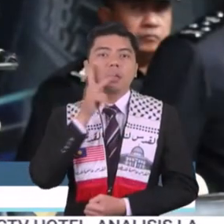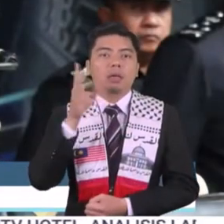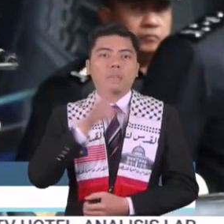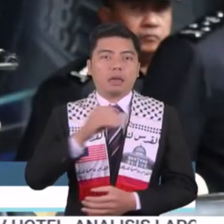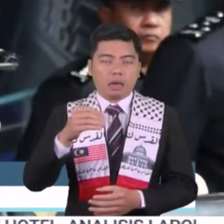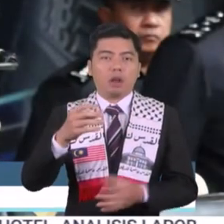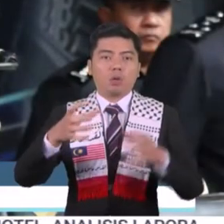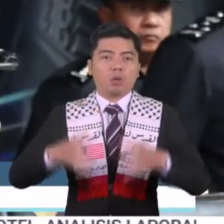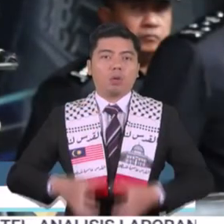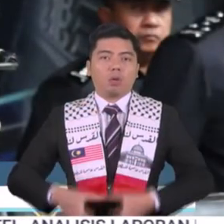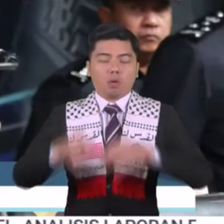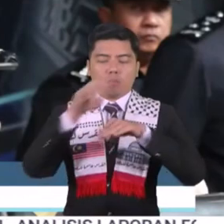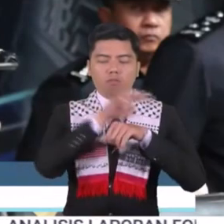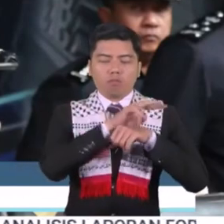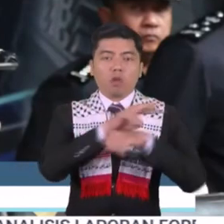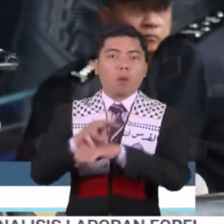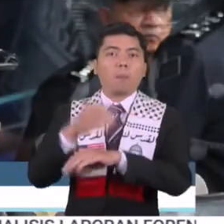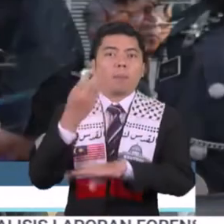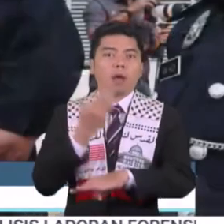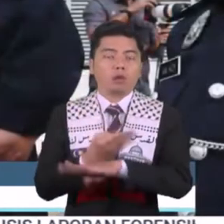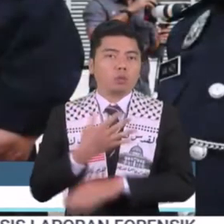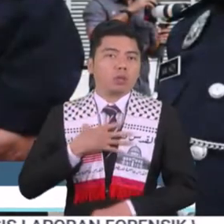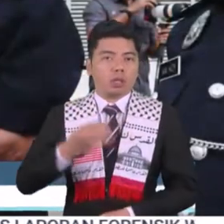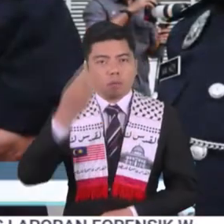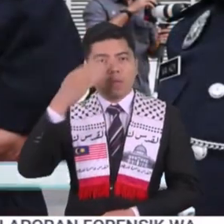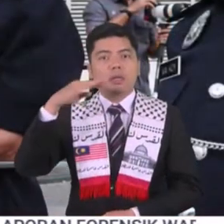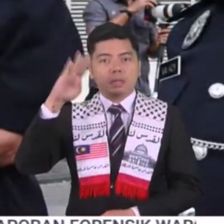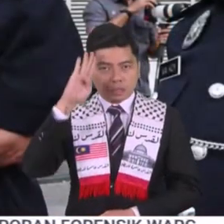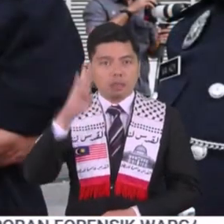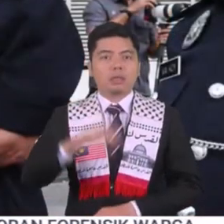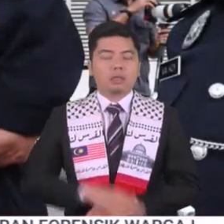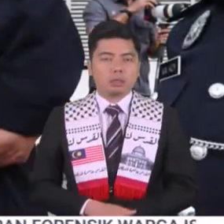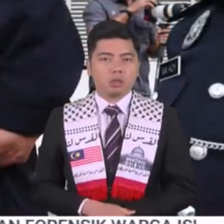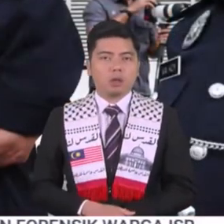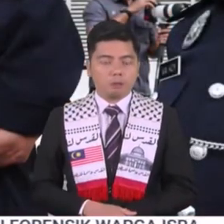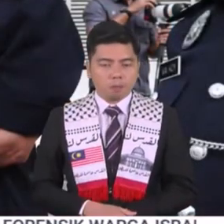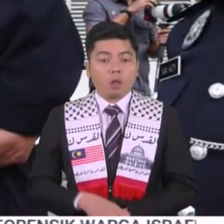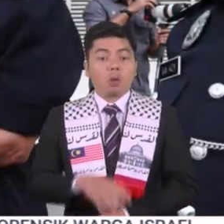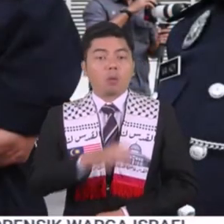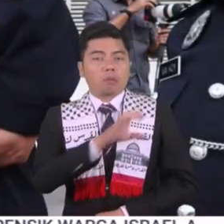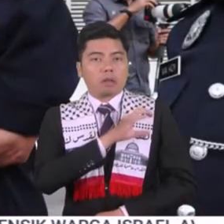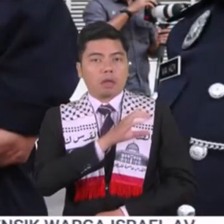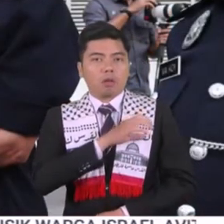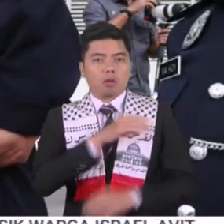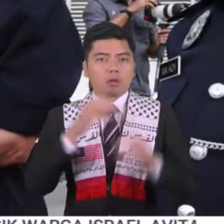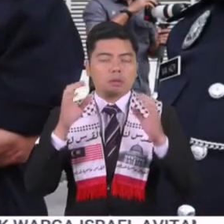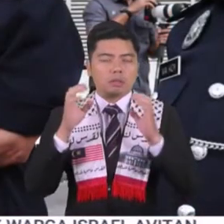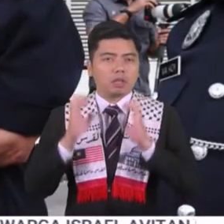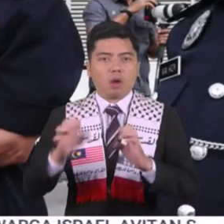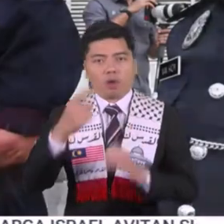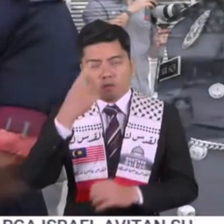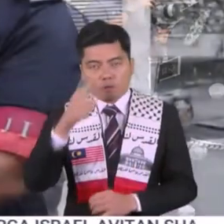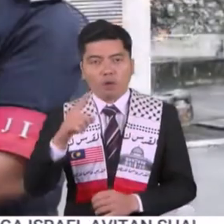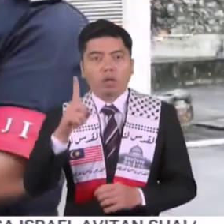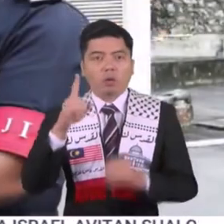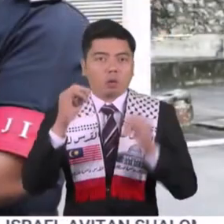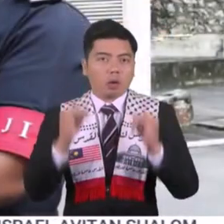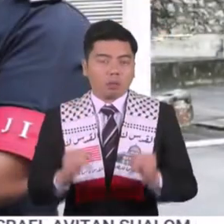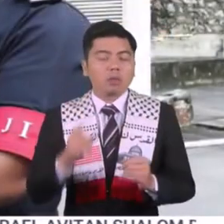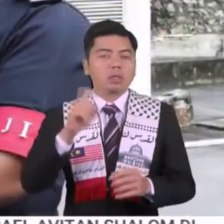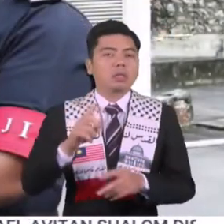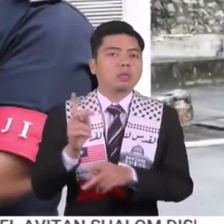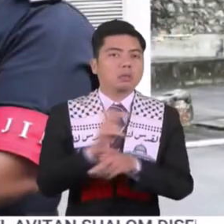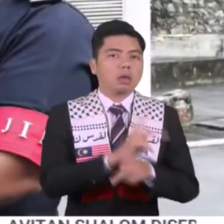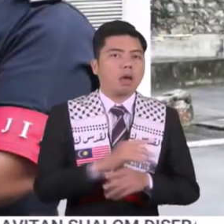menara tinjau pos batu putih Perlis Tan Sri razaruddin turut menggesa Setiap warga pasukan agar memelihara